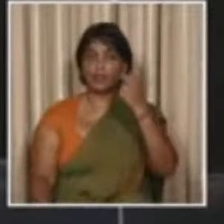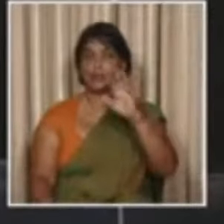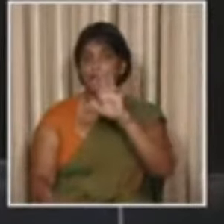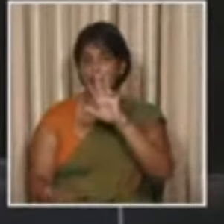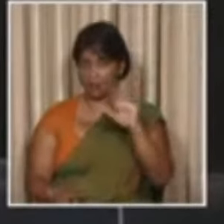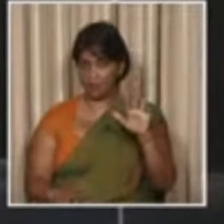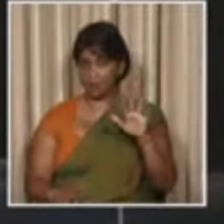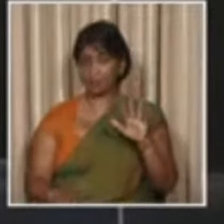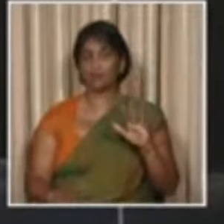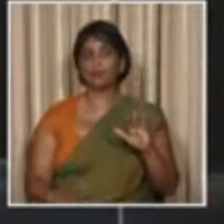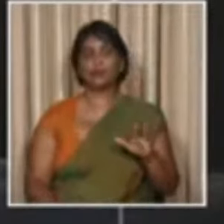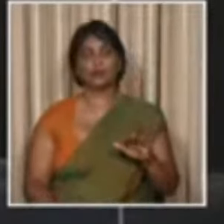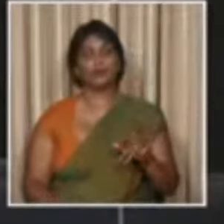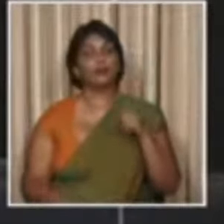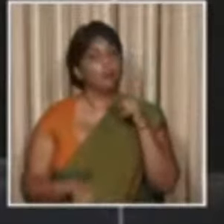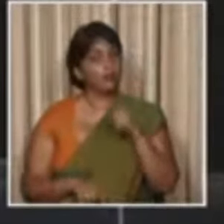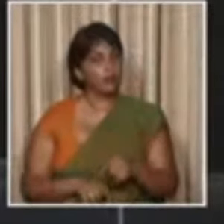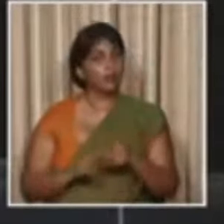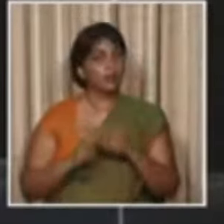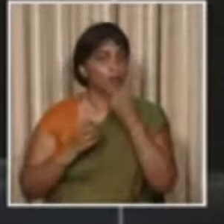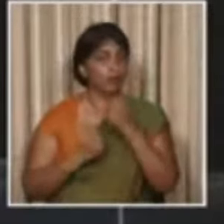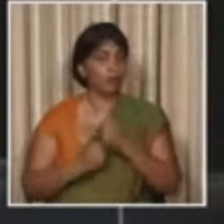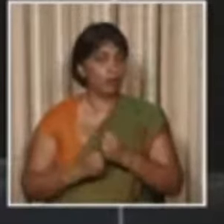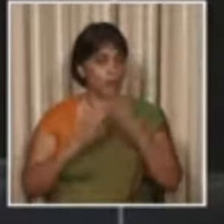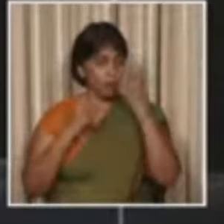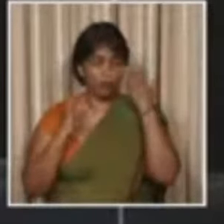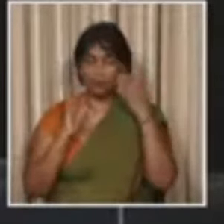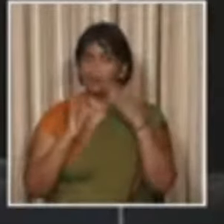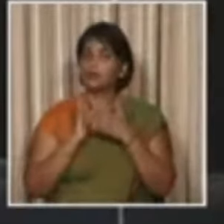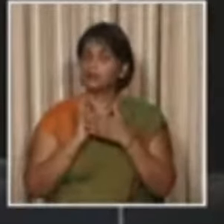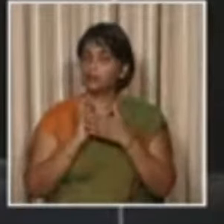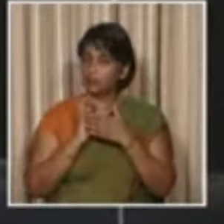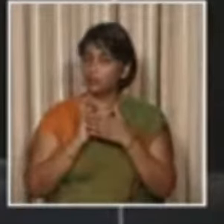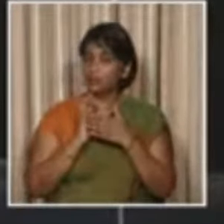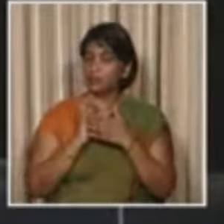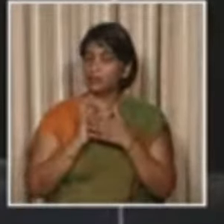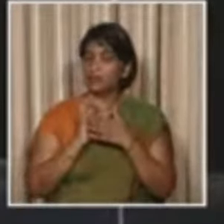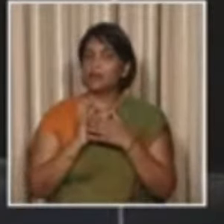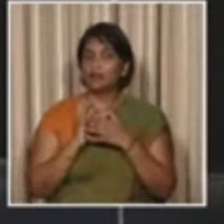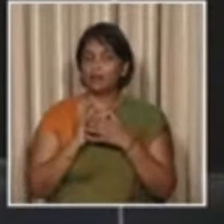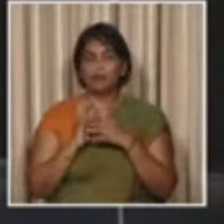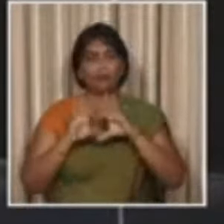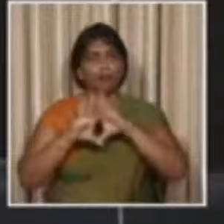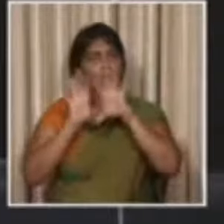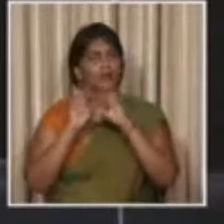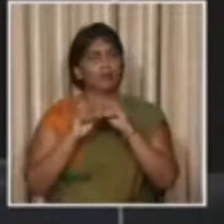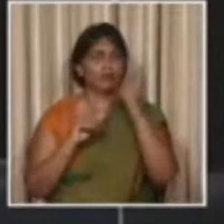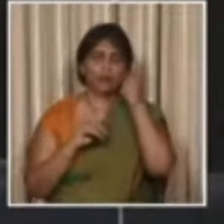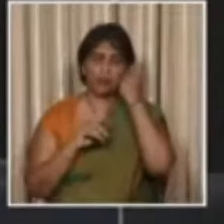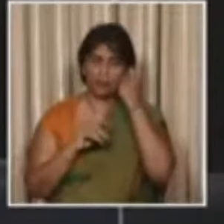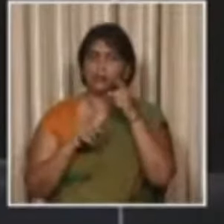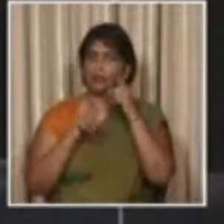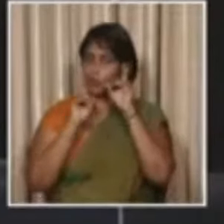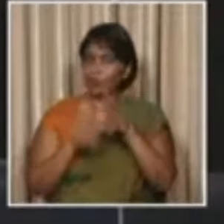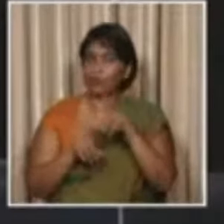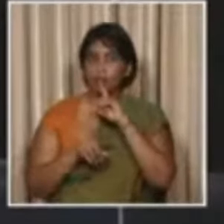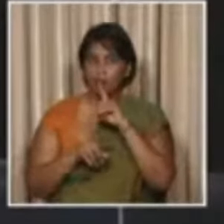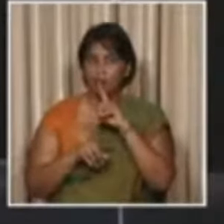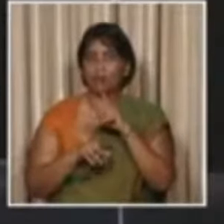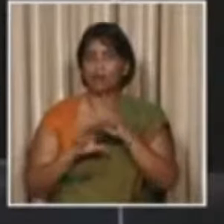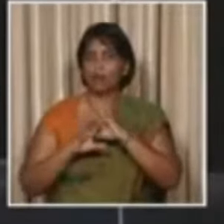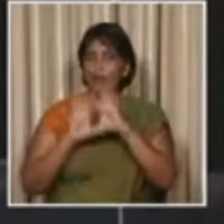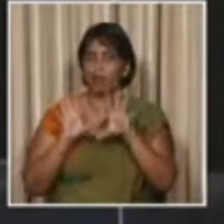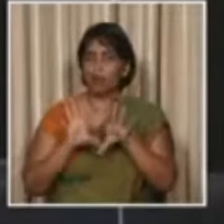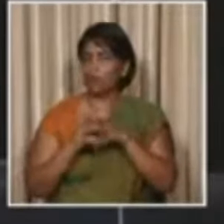2019 මේ ඇති වෙච්ච බෝම්බු සිද්ධියත් එක්ක ඒ පොදු මතයක් ඔබතුමාලා කියන්නේත් ඒකම තමයි ඒක තමයි පොදු